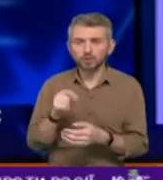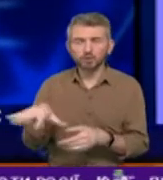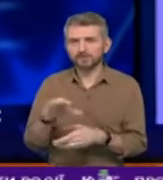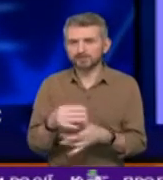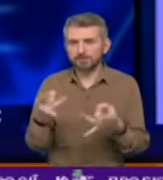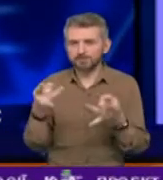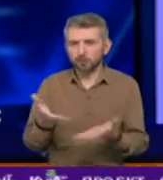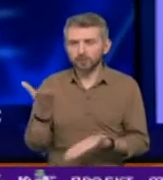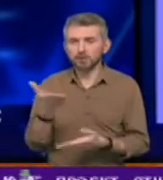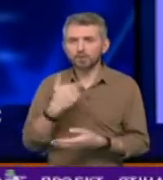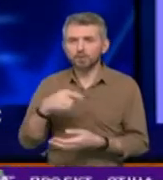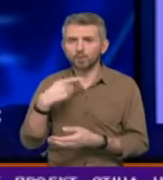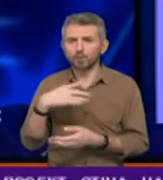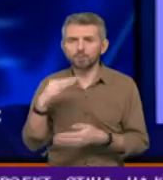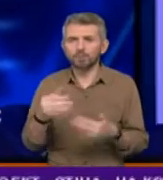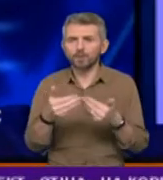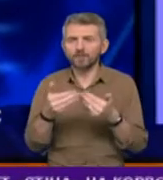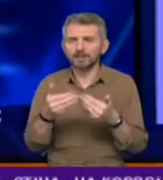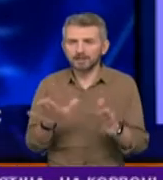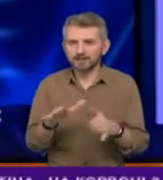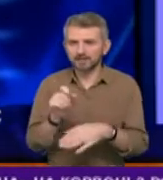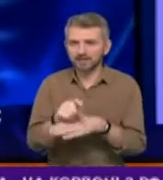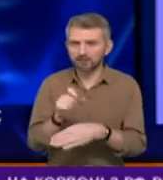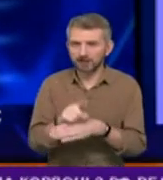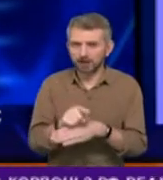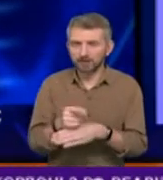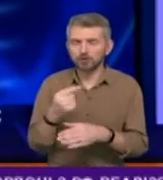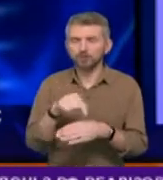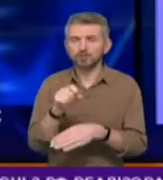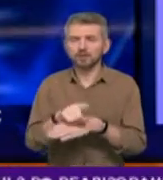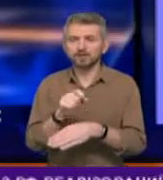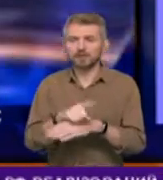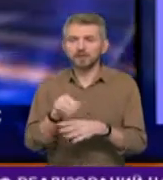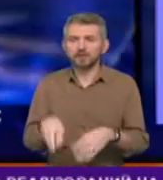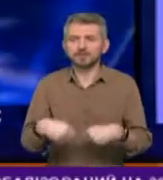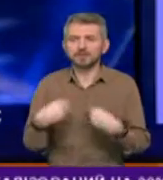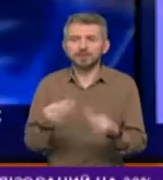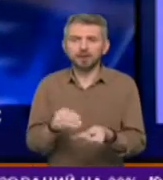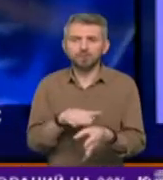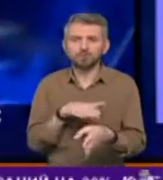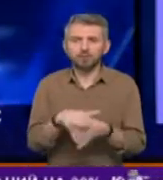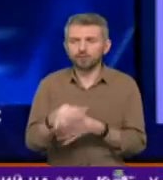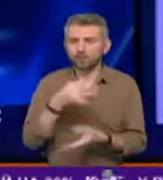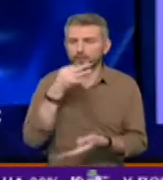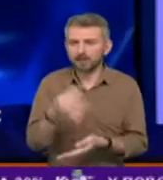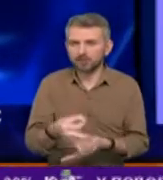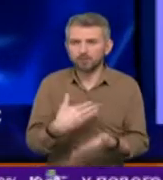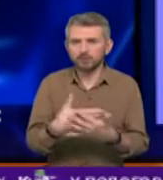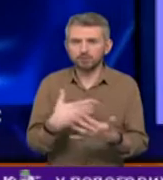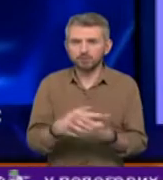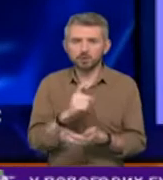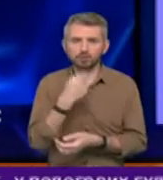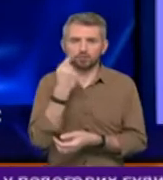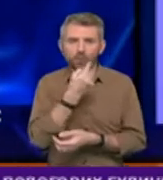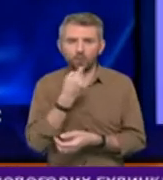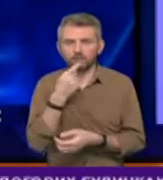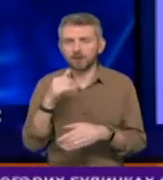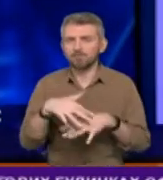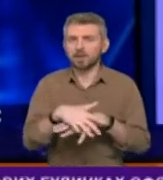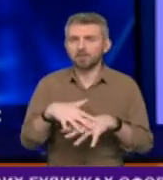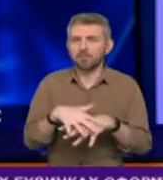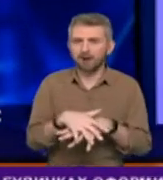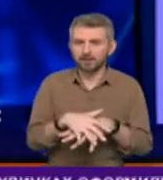Але знаю, що враховуючи, що є там нові гаджети, там у деяких можуть бути спеціальні часи, в яких можна ховати інформацію. Ну, я знаю, що в наших